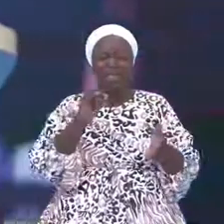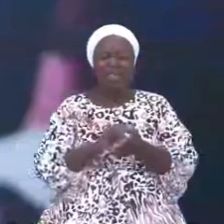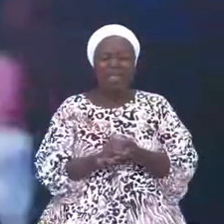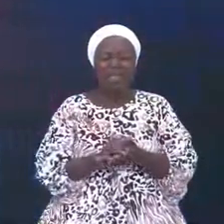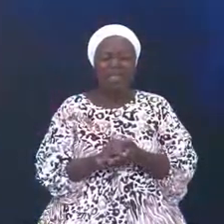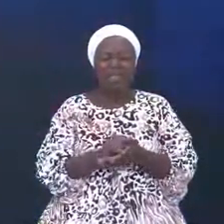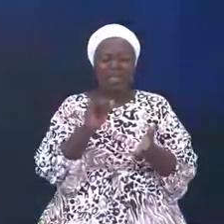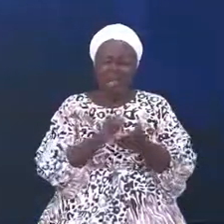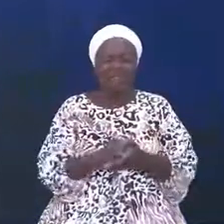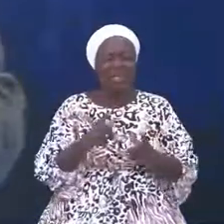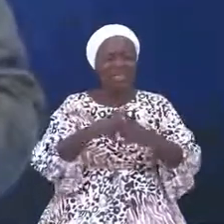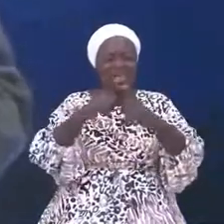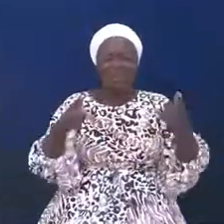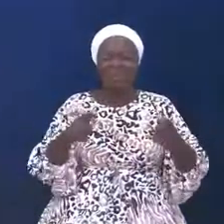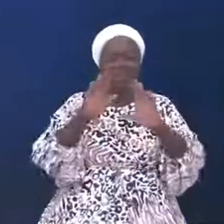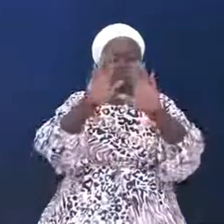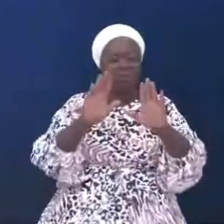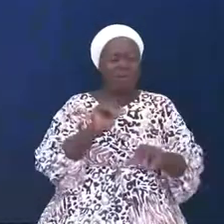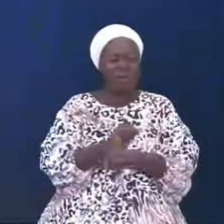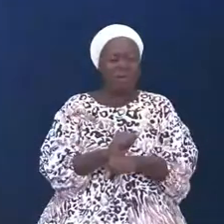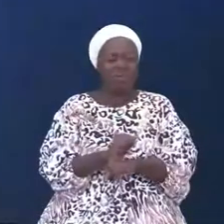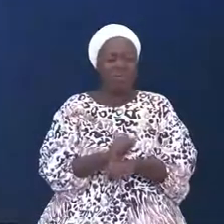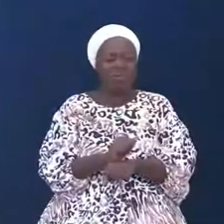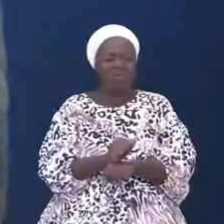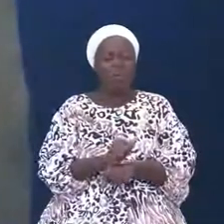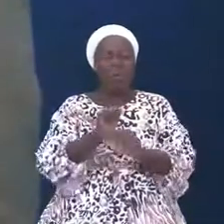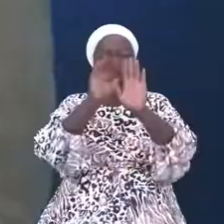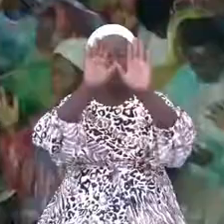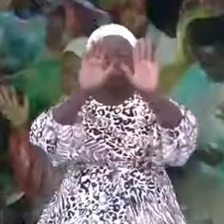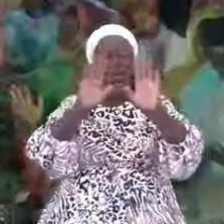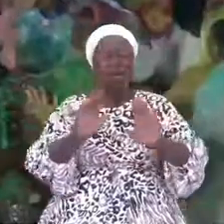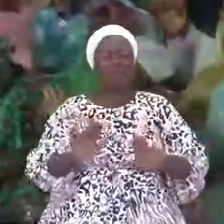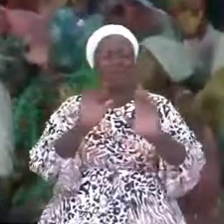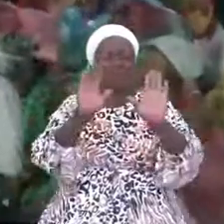Je prie, Seigneur, de grands miracles,